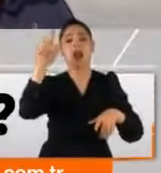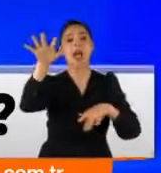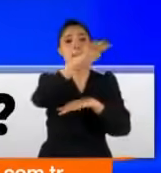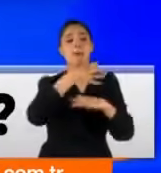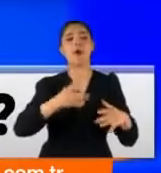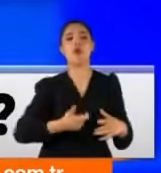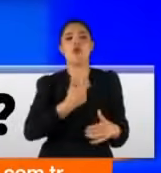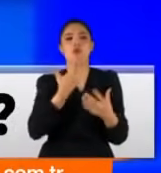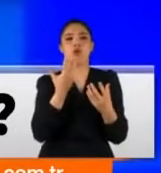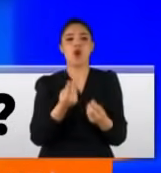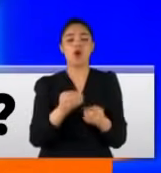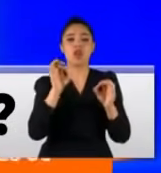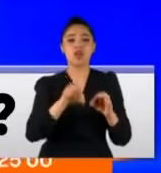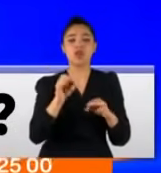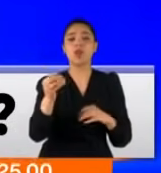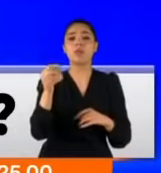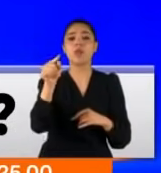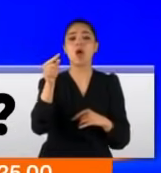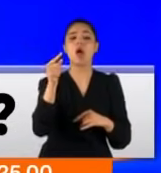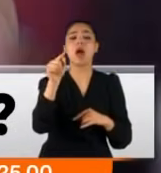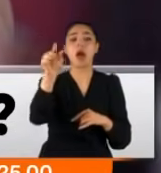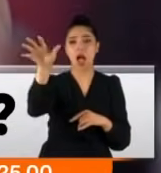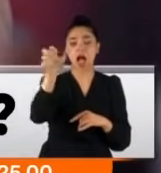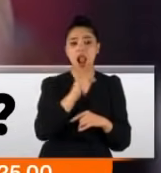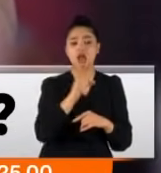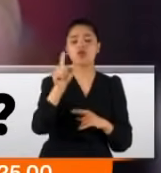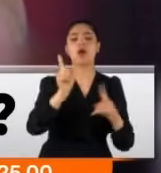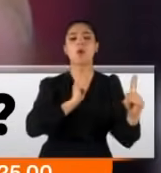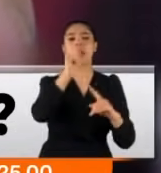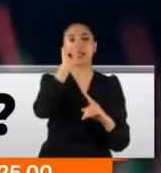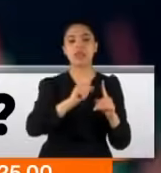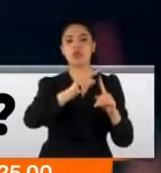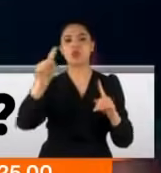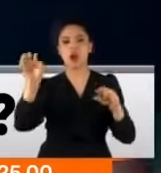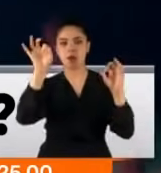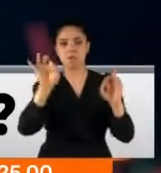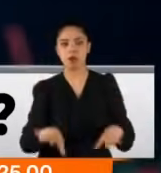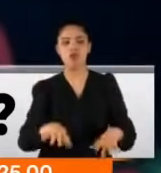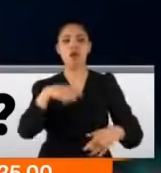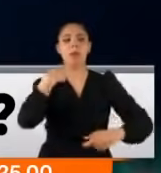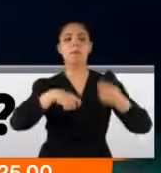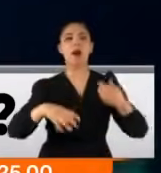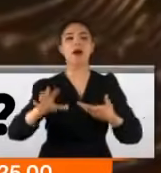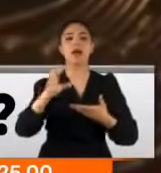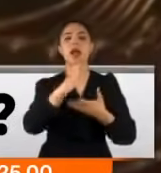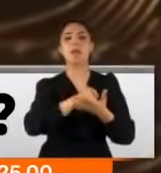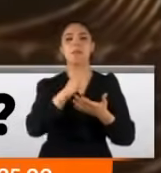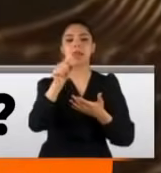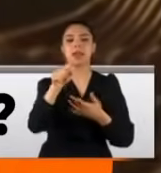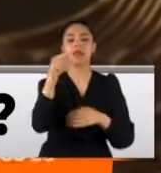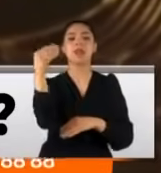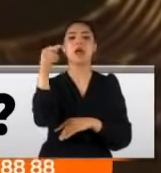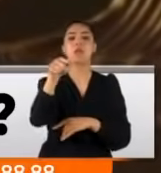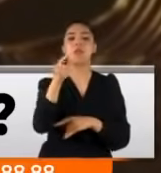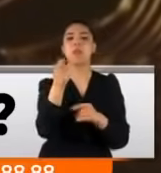umutlandı. Artık alacak davasında süreç başladı. Mahkeme Türkiye Bankalar Birliği'nden TODEX'in mevduat bilgilerinin gönderilmesini